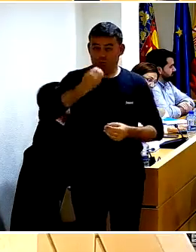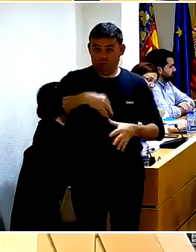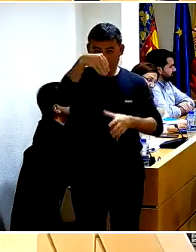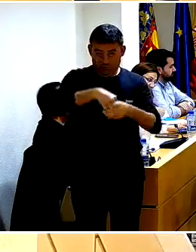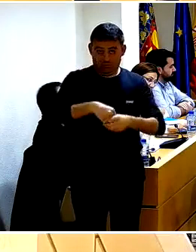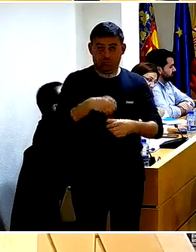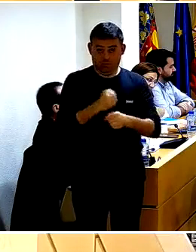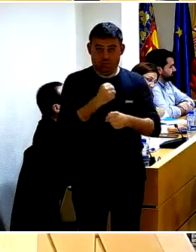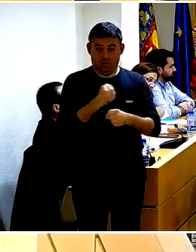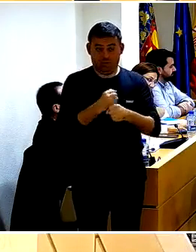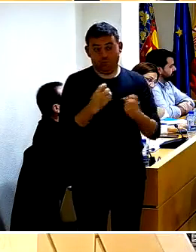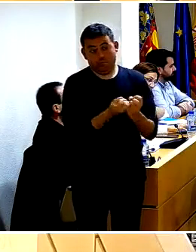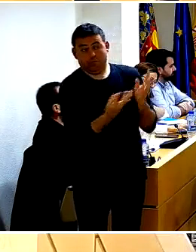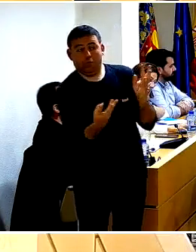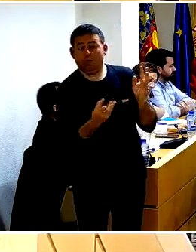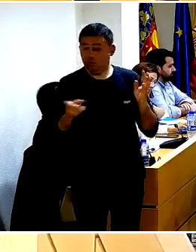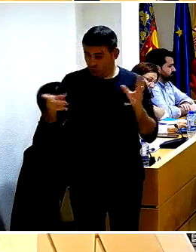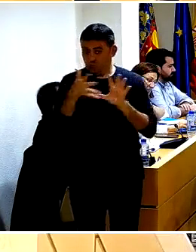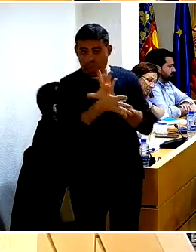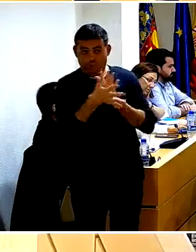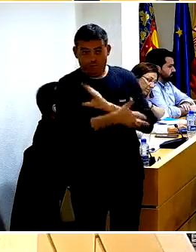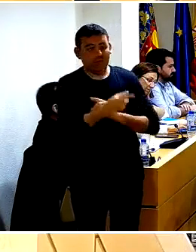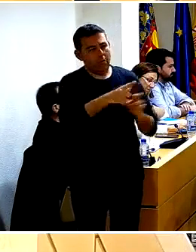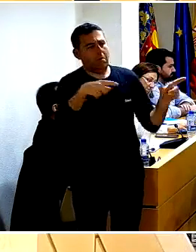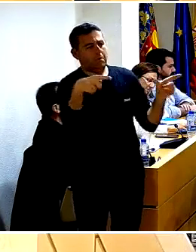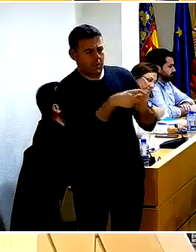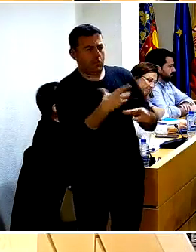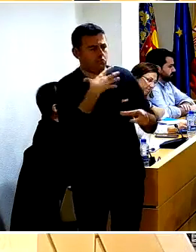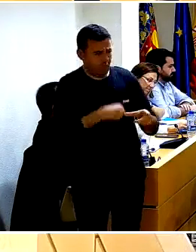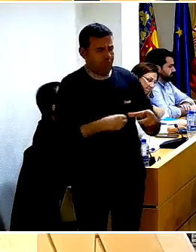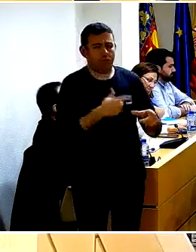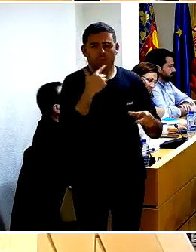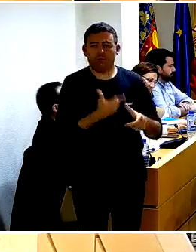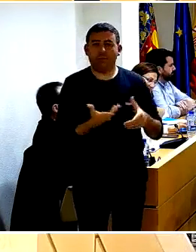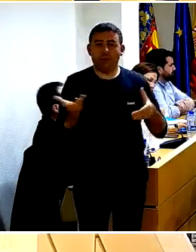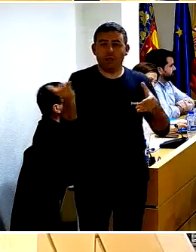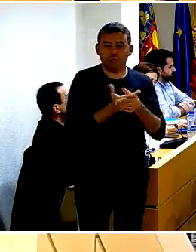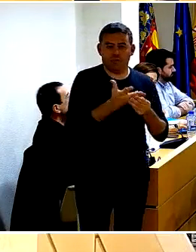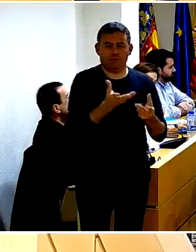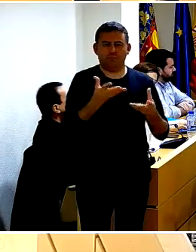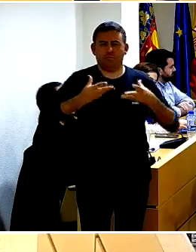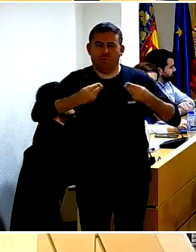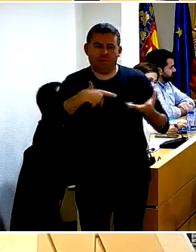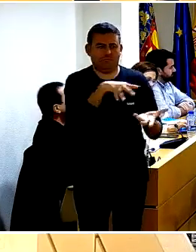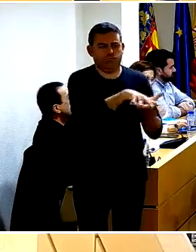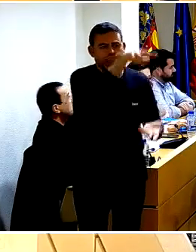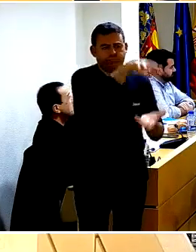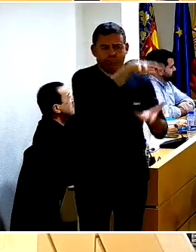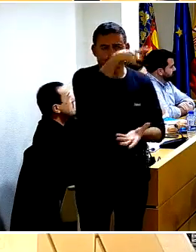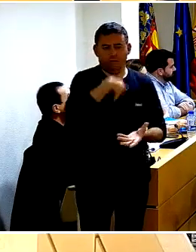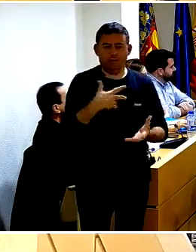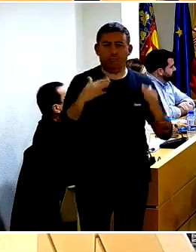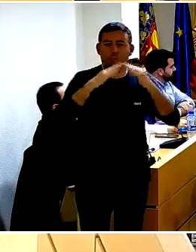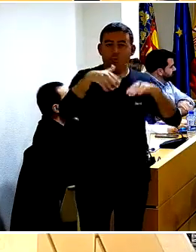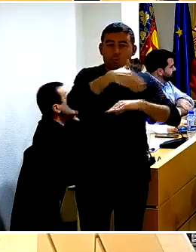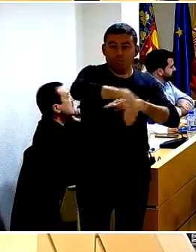com estaven quan vam arribar, la quantitat de piles d'expedients que hi havia en urbanisme, en benestar social, d'assumptes